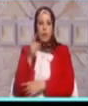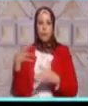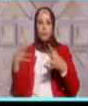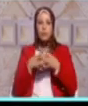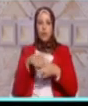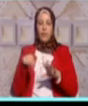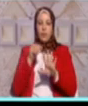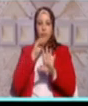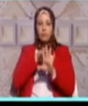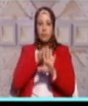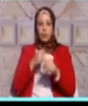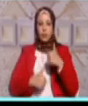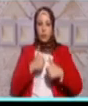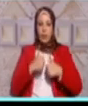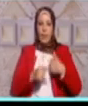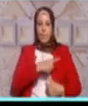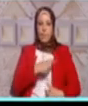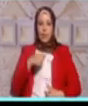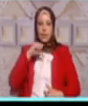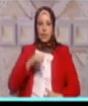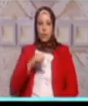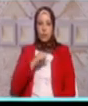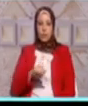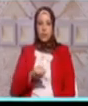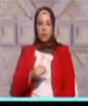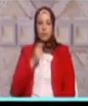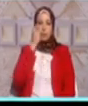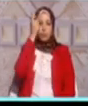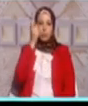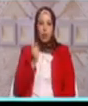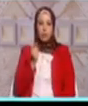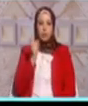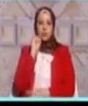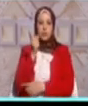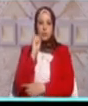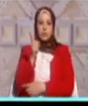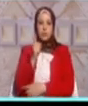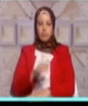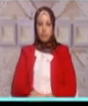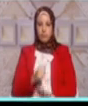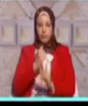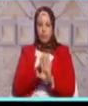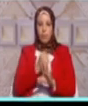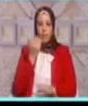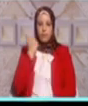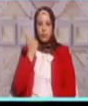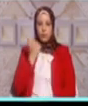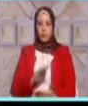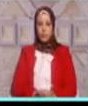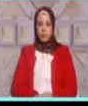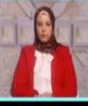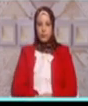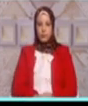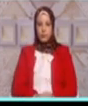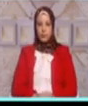الغش بلغ عددهم 199 معلم مخالف للتعليمات. ده يدل على ان